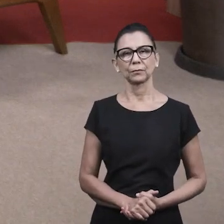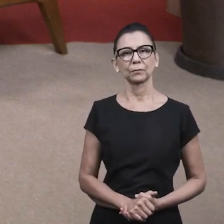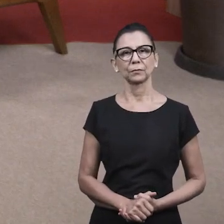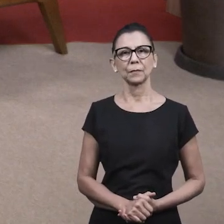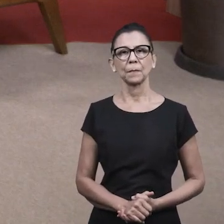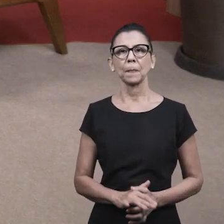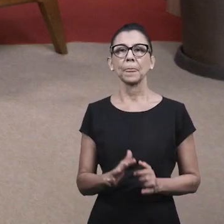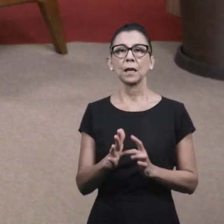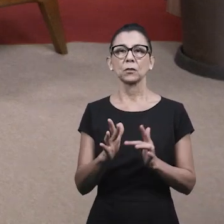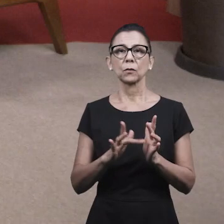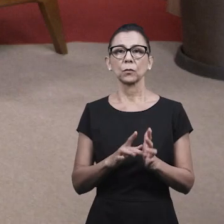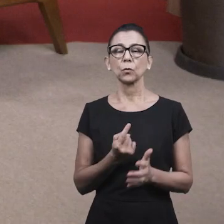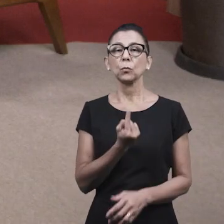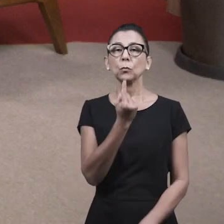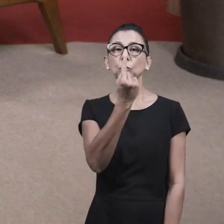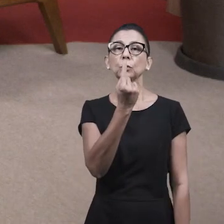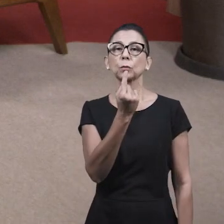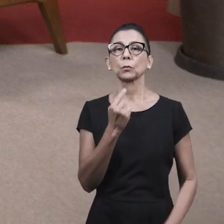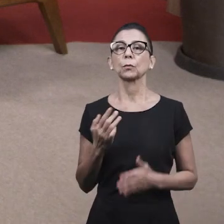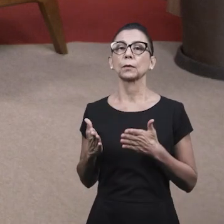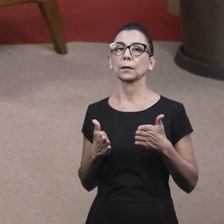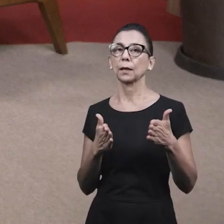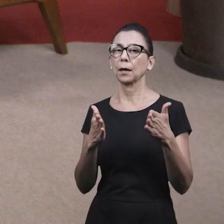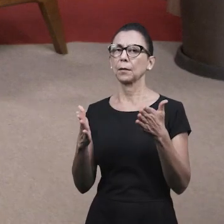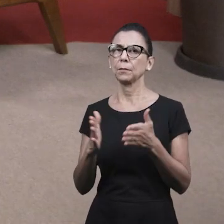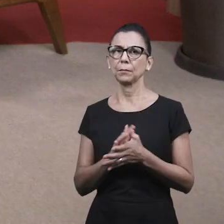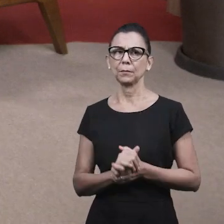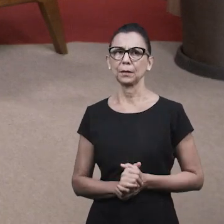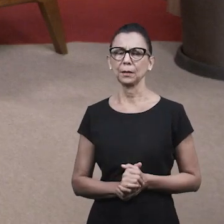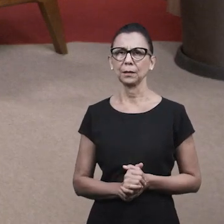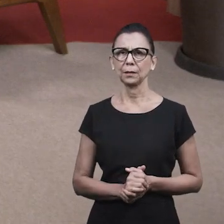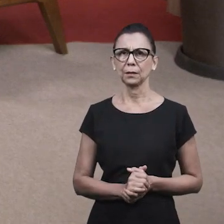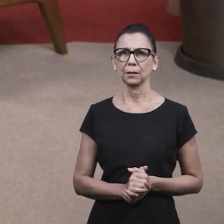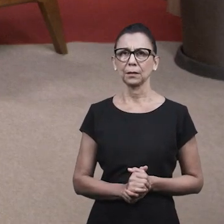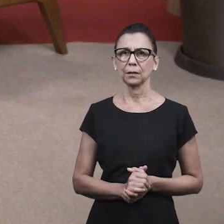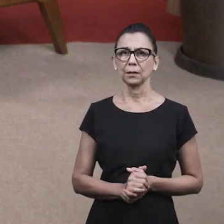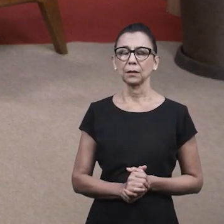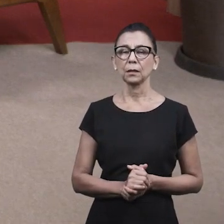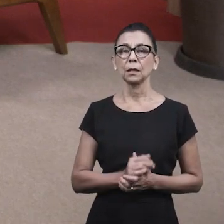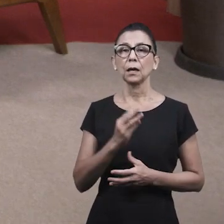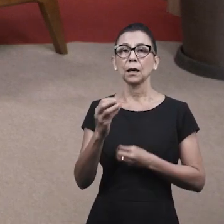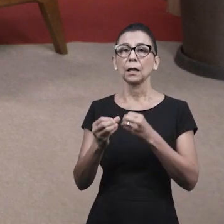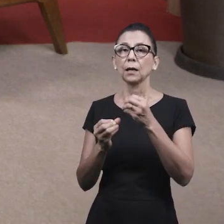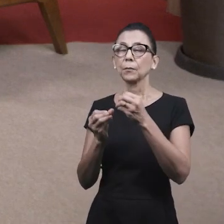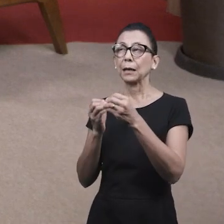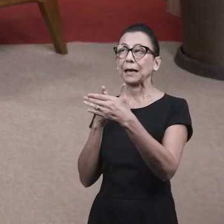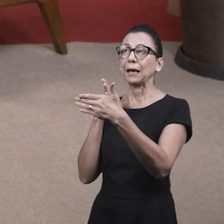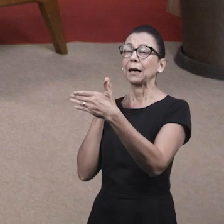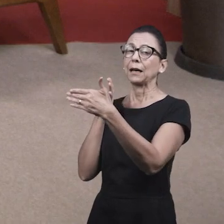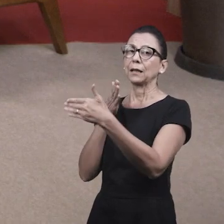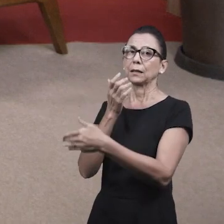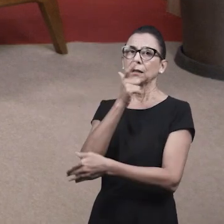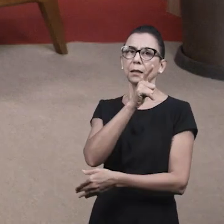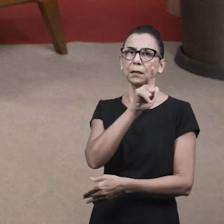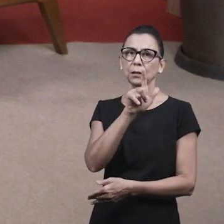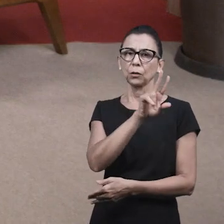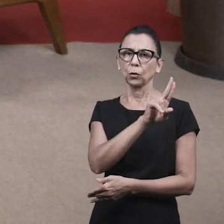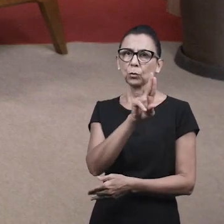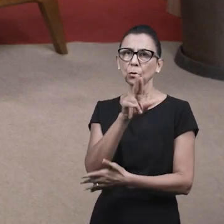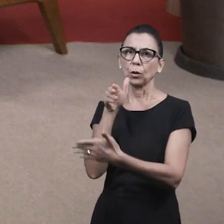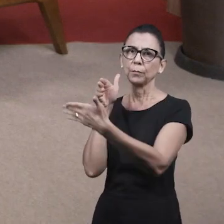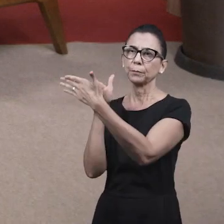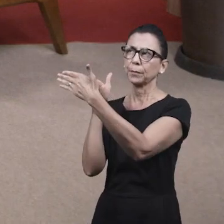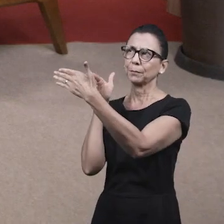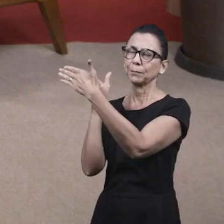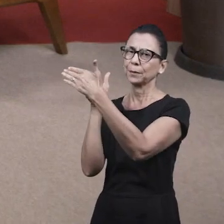est défini « je suis le chemin ». Personne ne vient au Père sinon par moi. Donc, ou vous allez